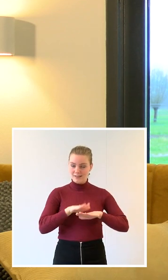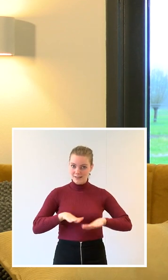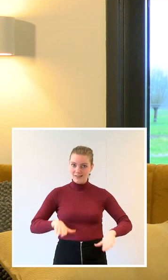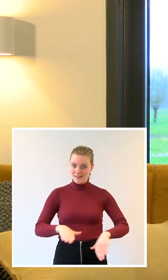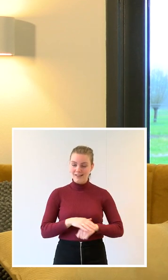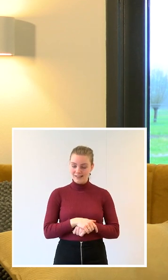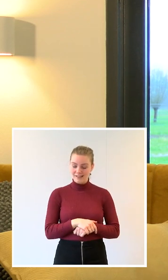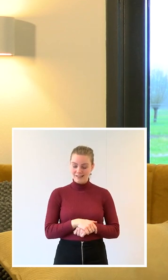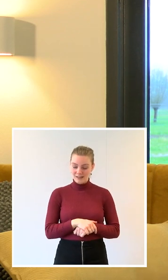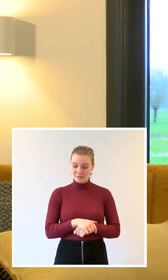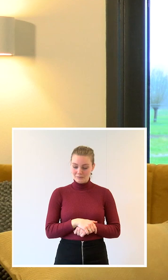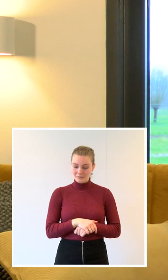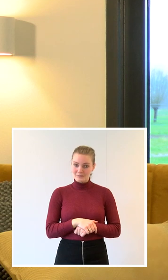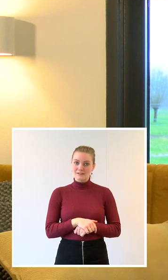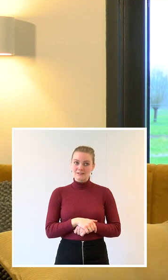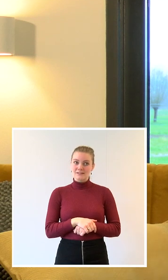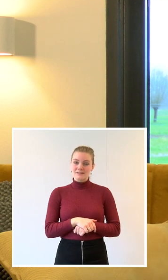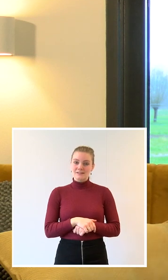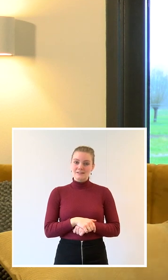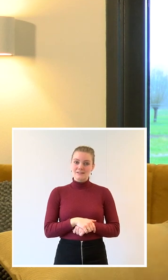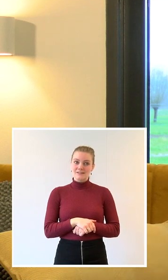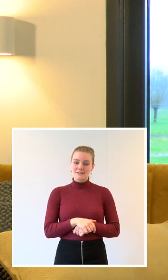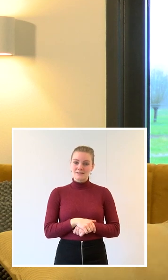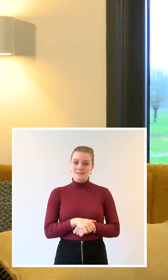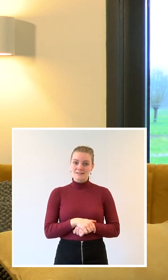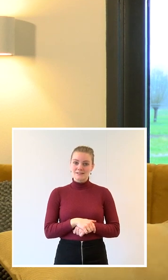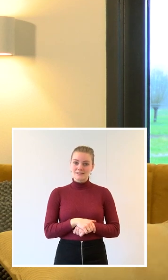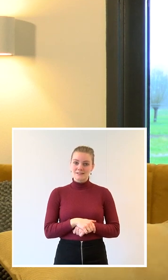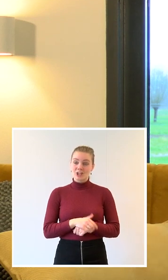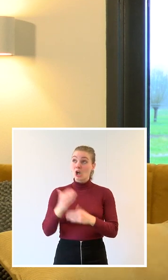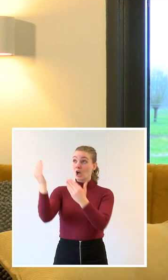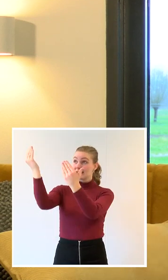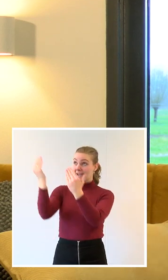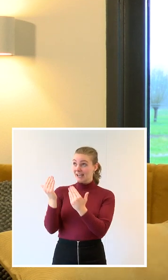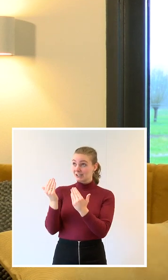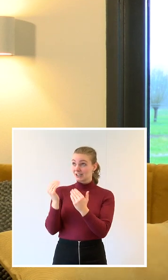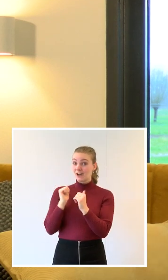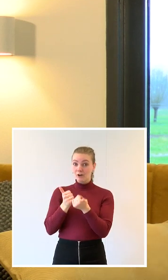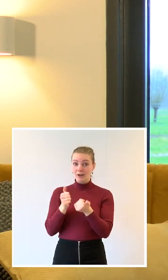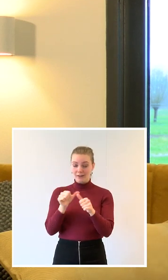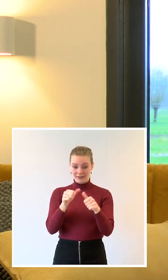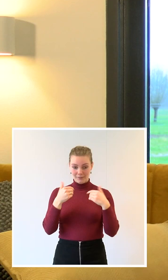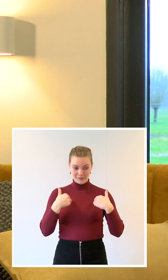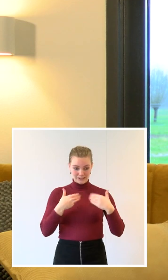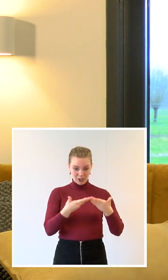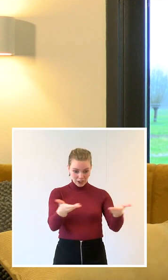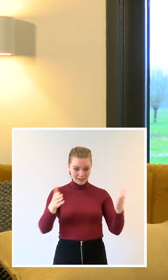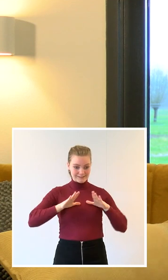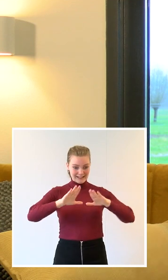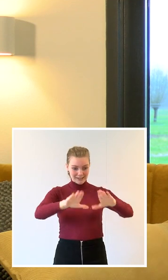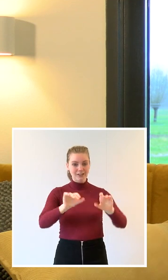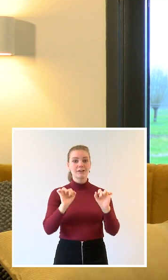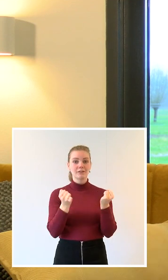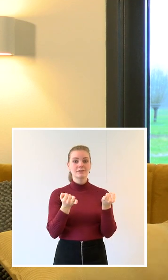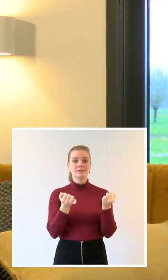Gezegend zijn om tot een zegen te kunnen zijn voor andere mensen. Soms gebeurt dat niet eens door wat je